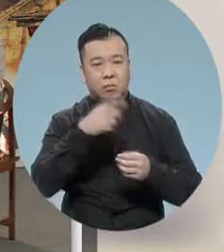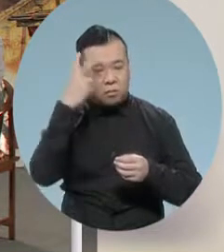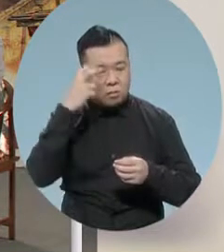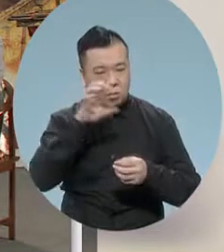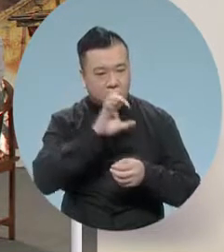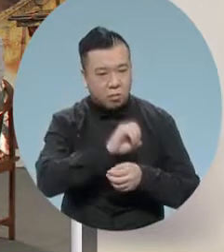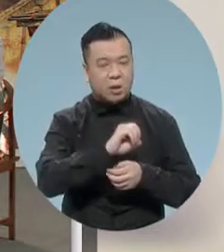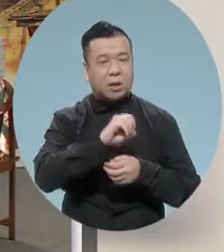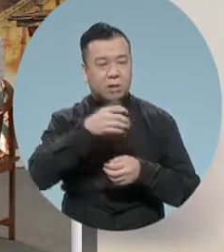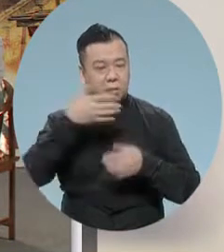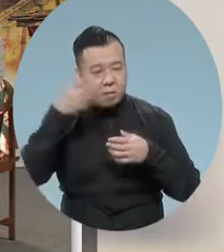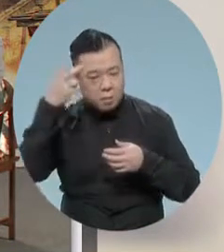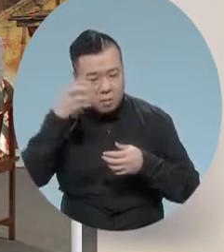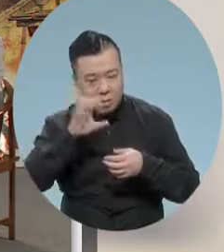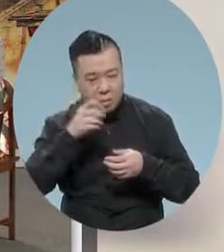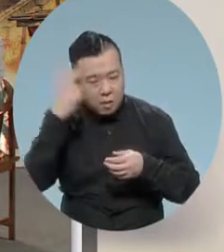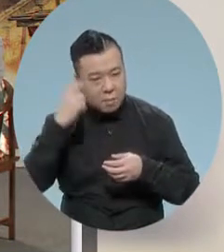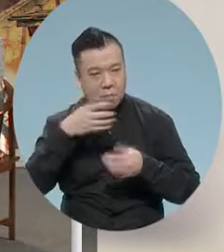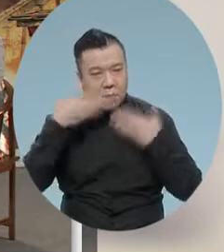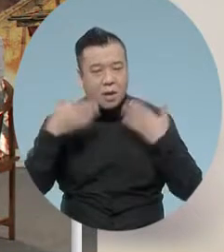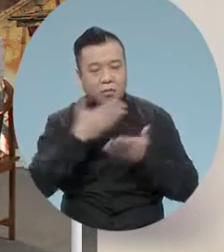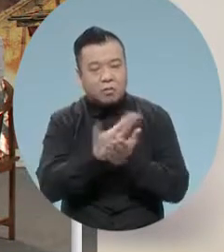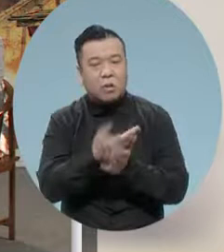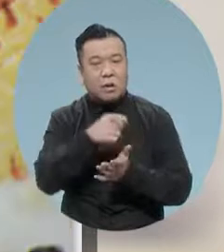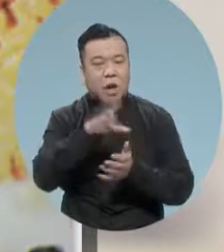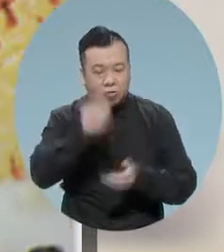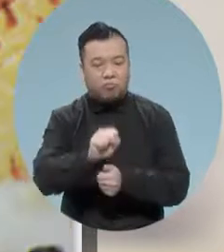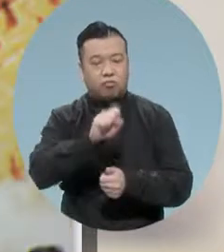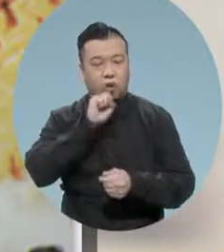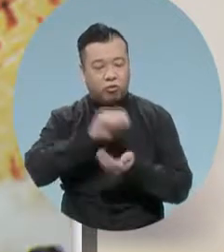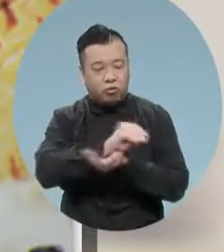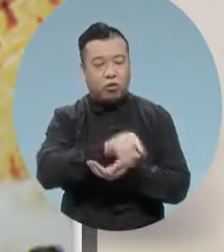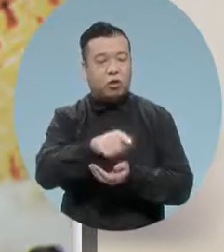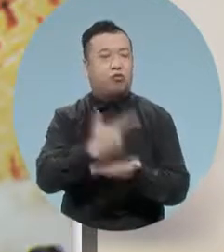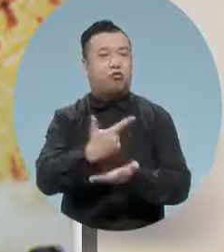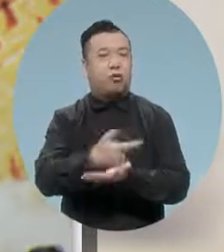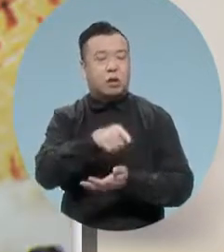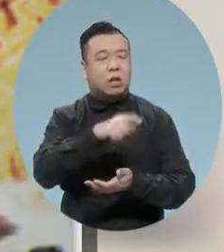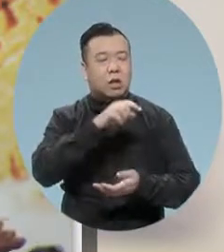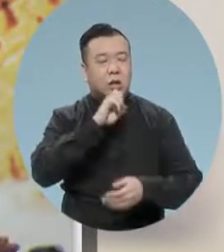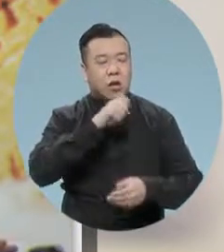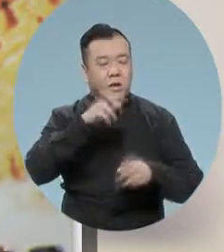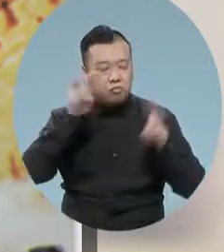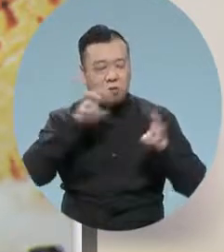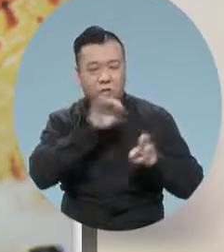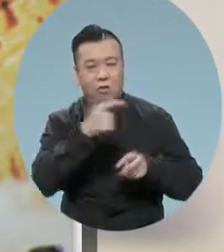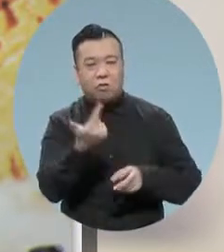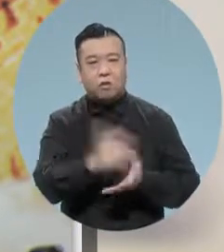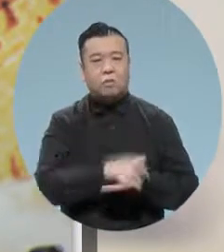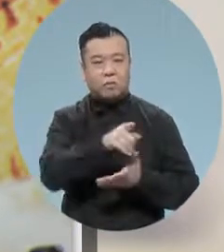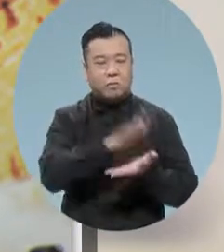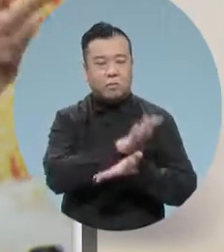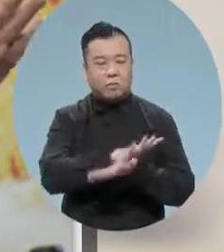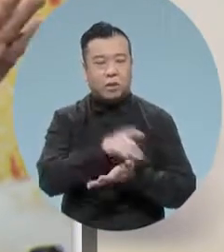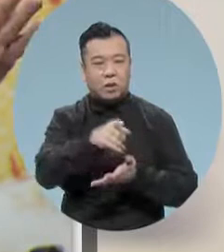老鼠就好貓，這句說話是很重要。這句話總結了過去中共這麼多年，單